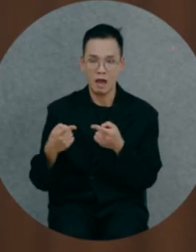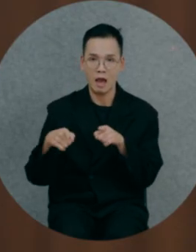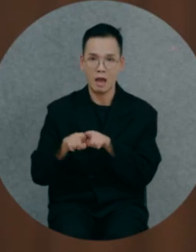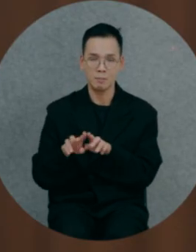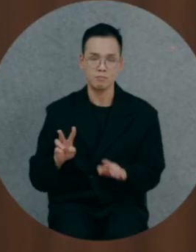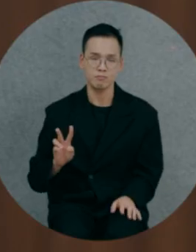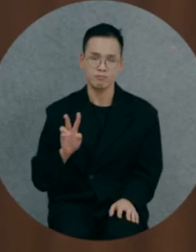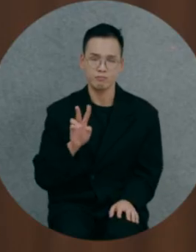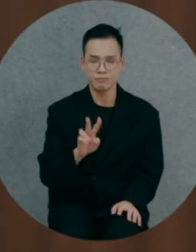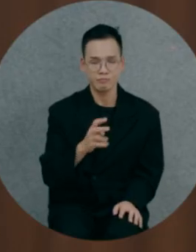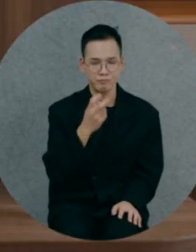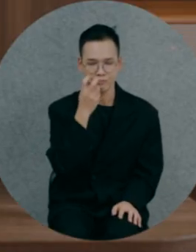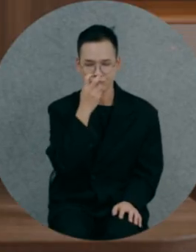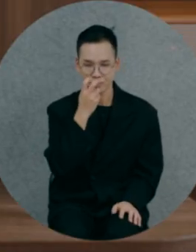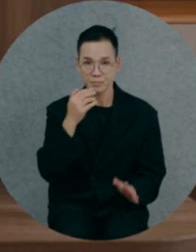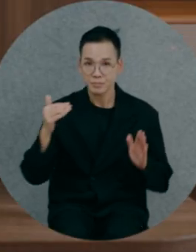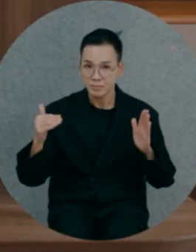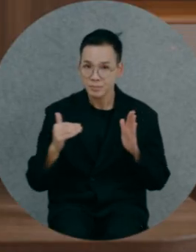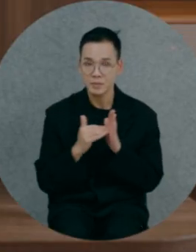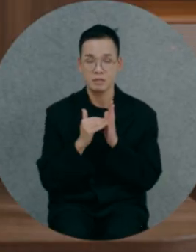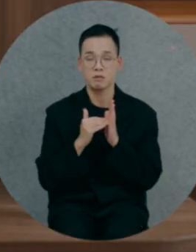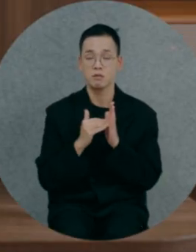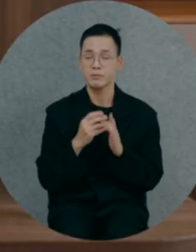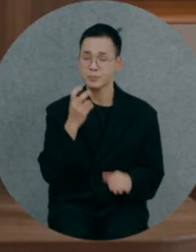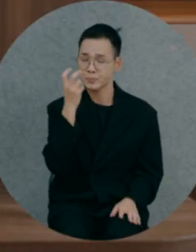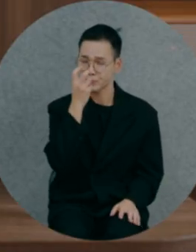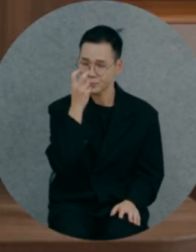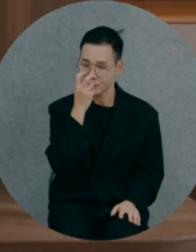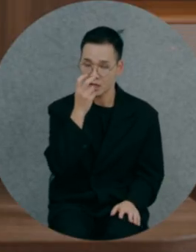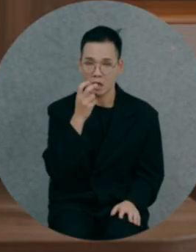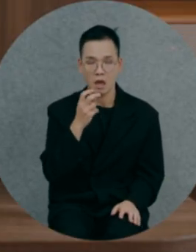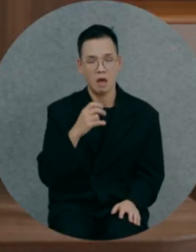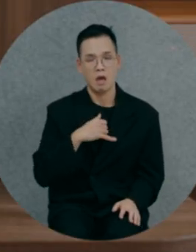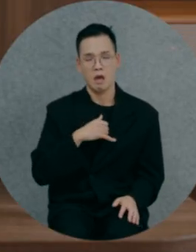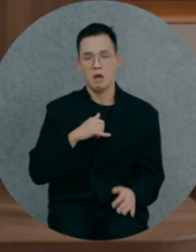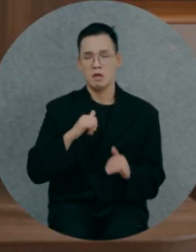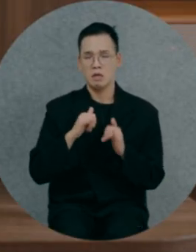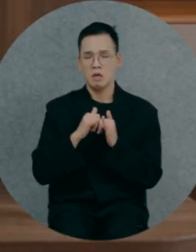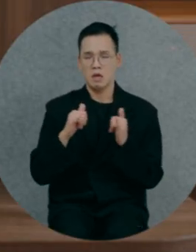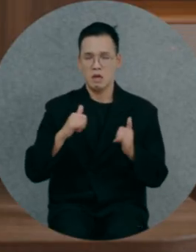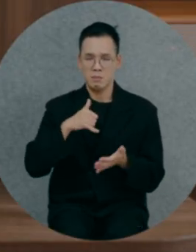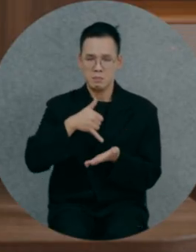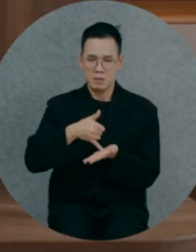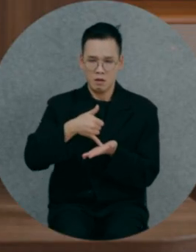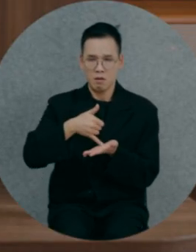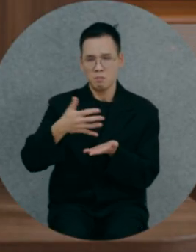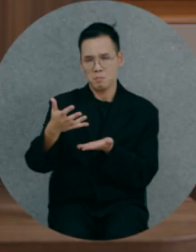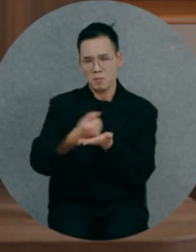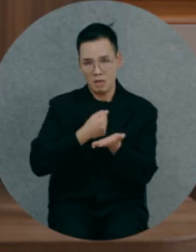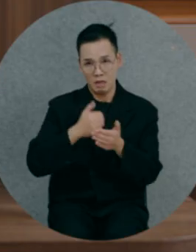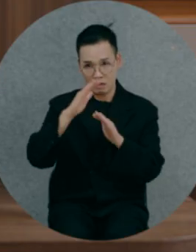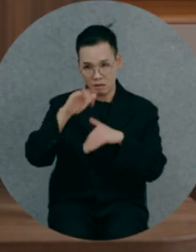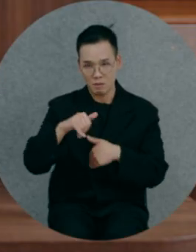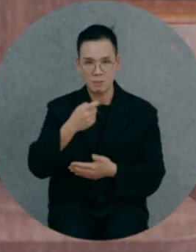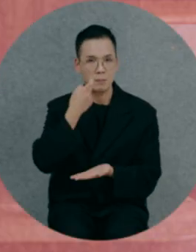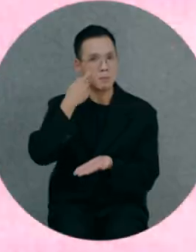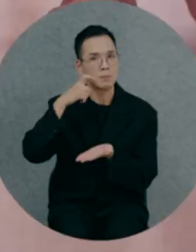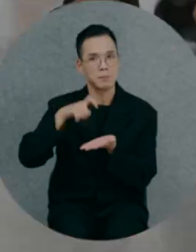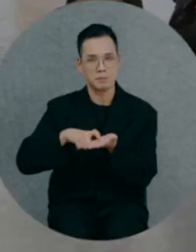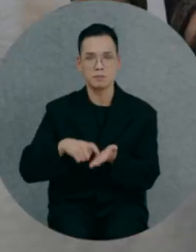모니터링을 실시하였습니다. 그리고 그 모니터링 과정에서 심각한 인신매매 피해 상황을 확인하게 되었습니다.